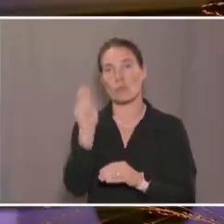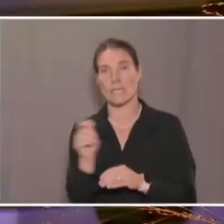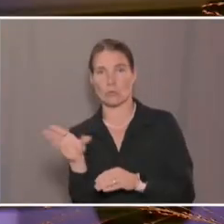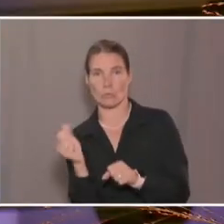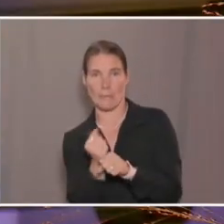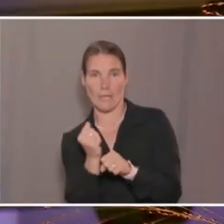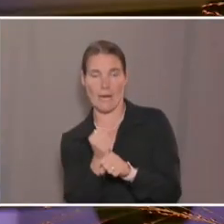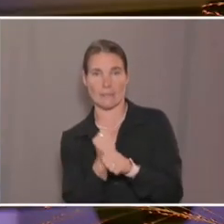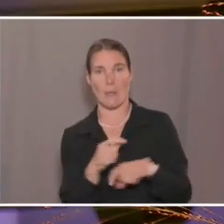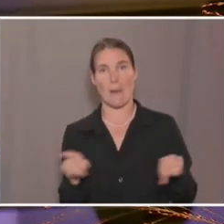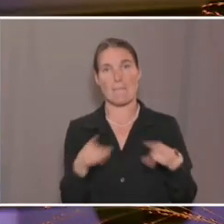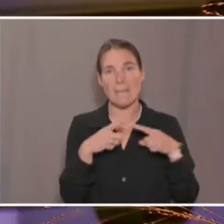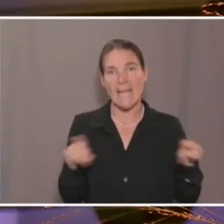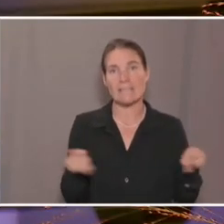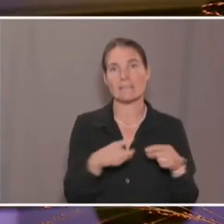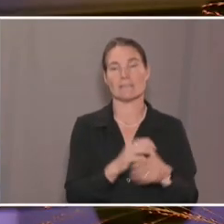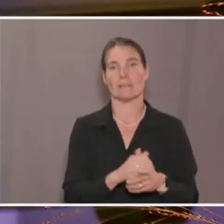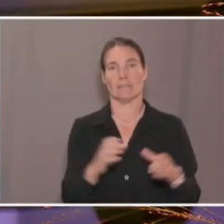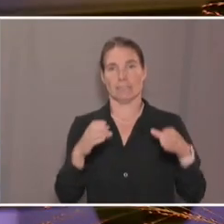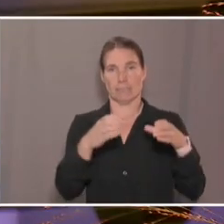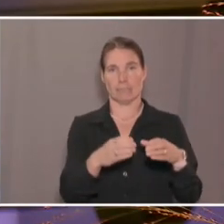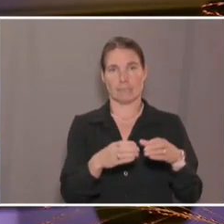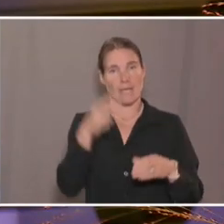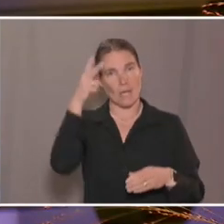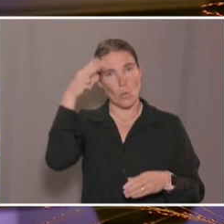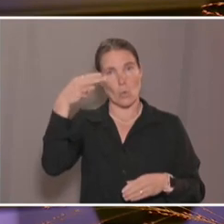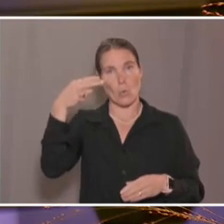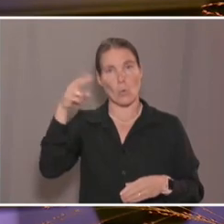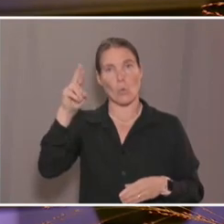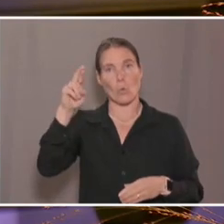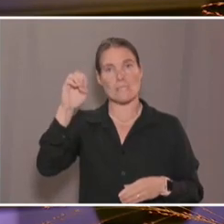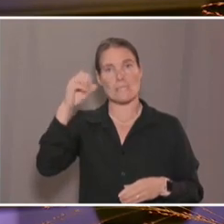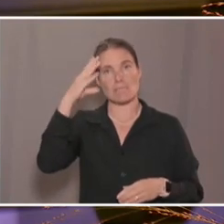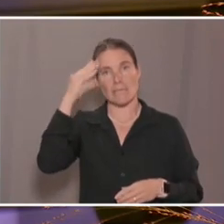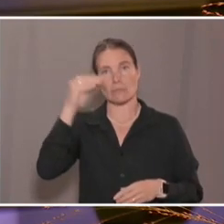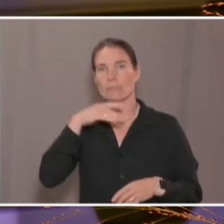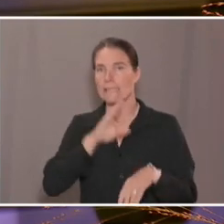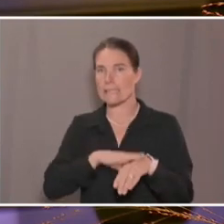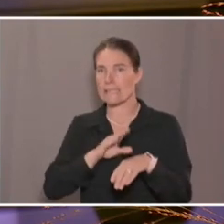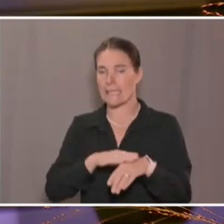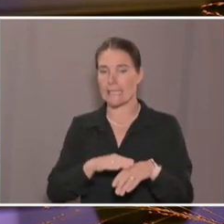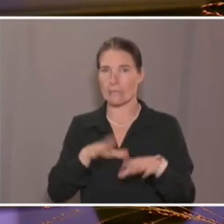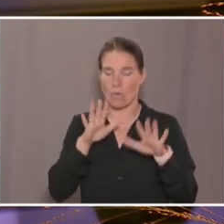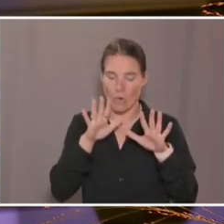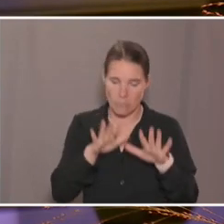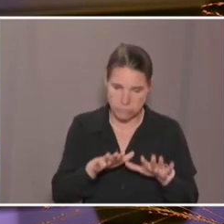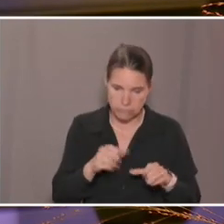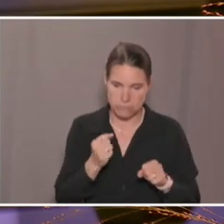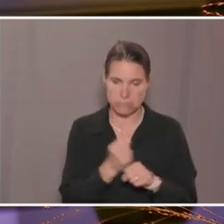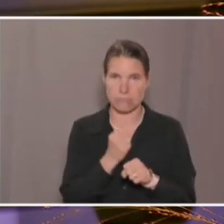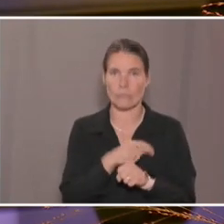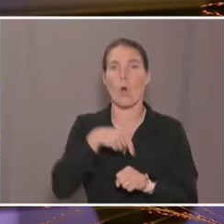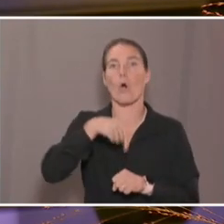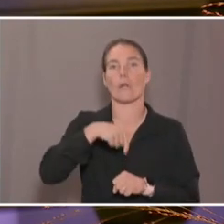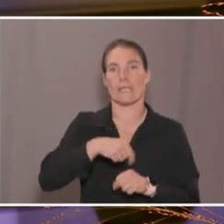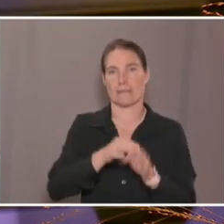als Bandbeauftragter der Abteilung Musik, Herr Großmann als Leiter der Big Band. Sie haben viel Zeit geopfert, um heute Beiträge zu